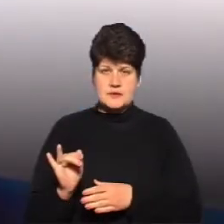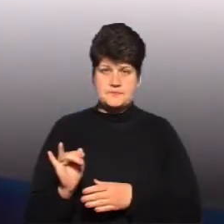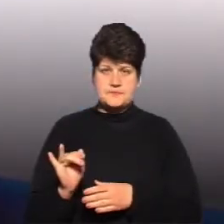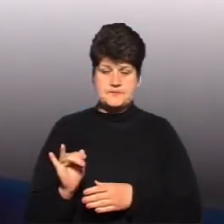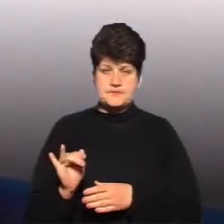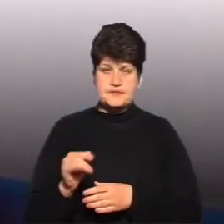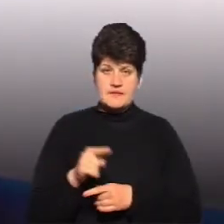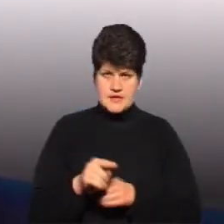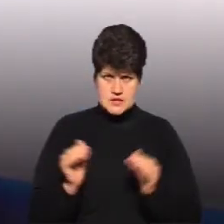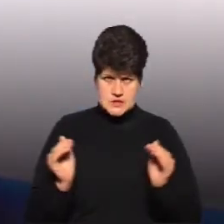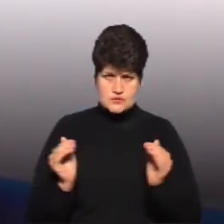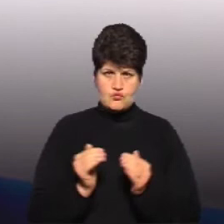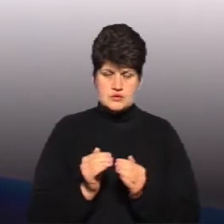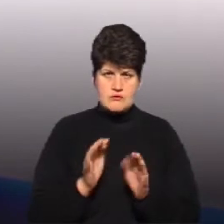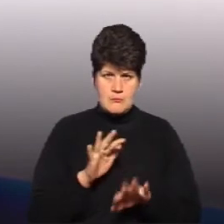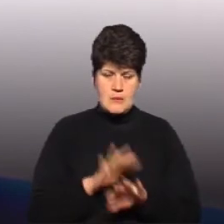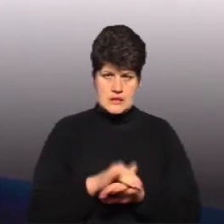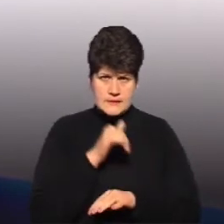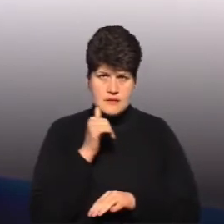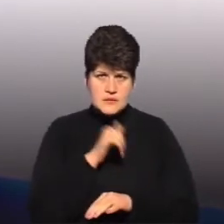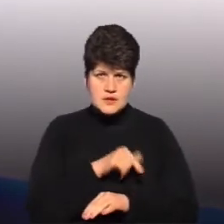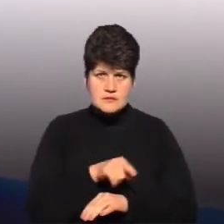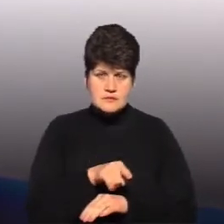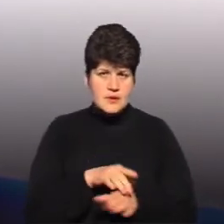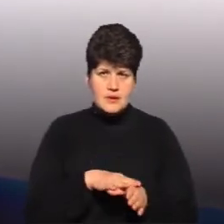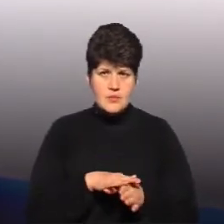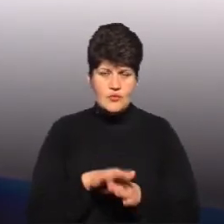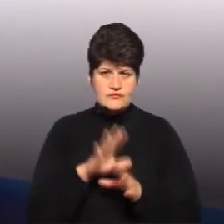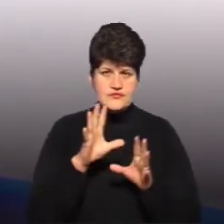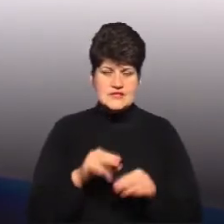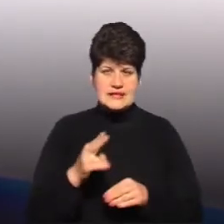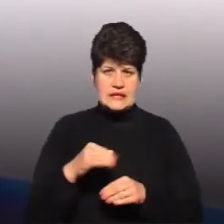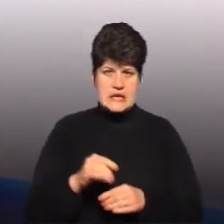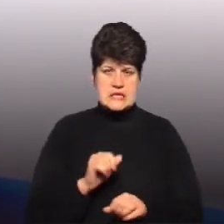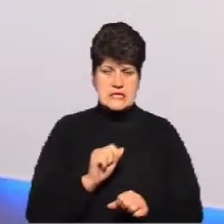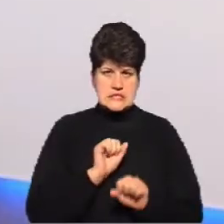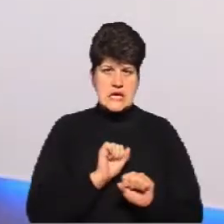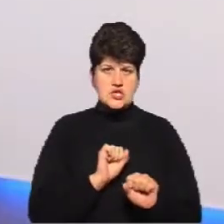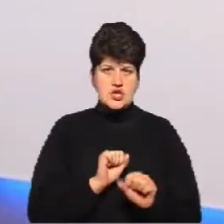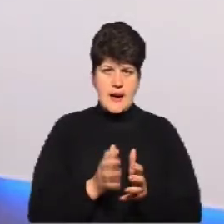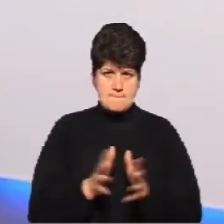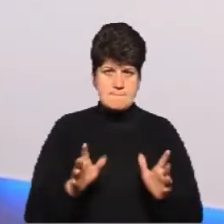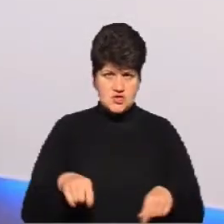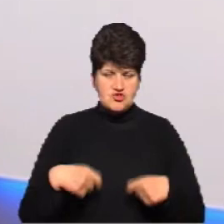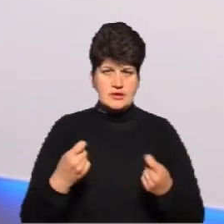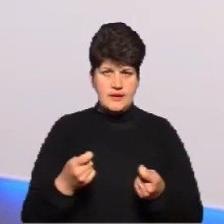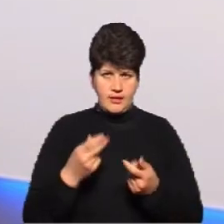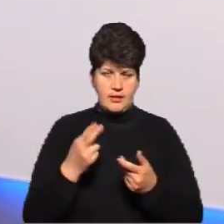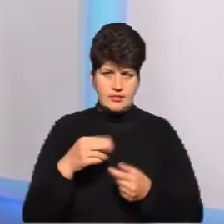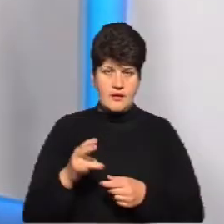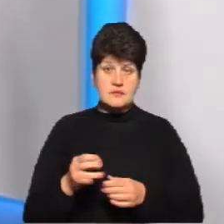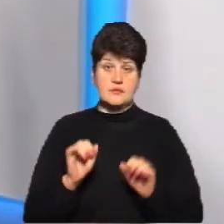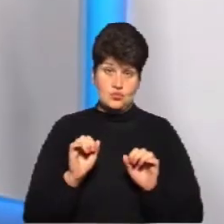звузив банківську таємницю, скажімо так, вона тепер не повністю всі дані захищає, а більше дає даних, які можна сказати так, тому